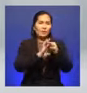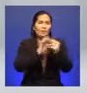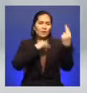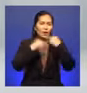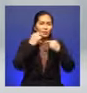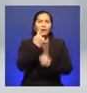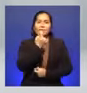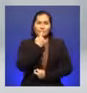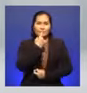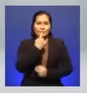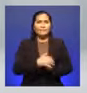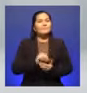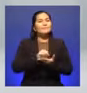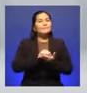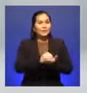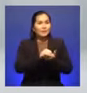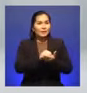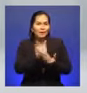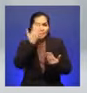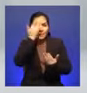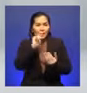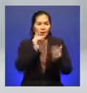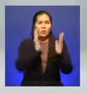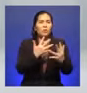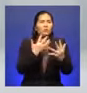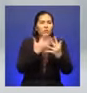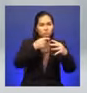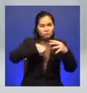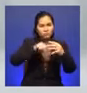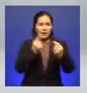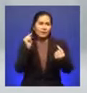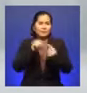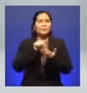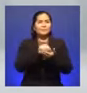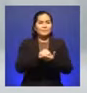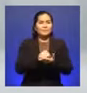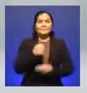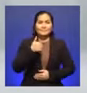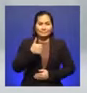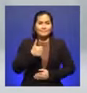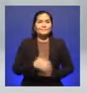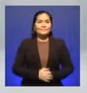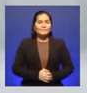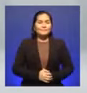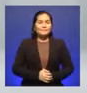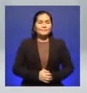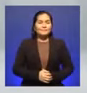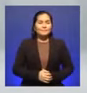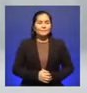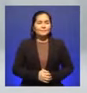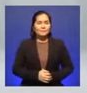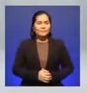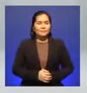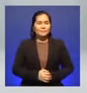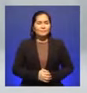ไปทำงานให้บริการการเข้าถึงทันตกรรมในกลุ่มที่มีข้อจำกัดต่างๆโดยเฉพาะกลุ่มผู้ต้องขังค่ะทำม